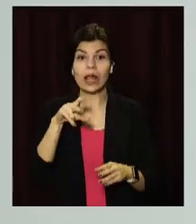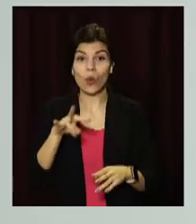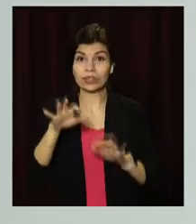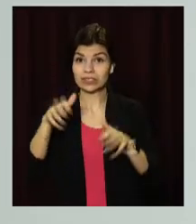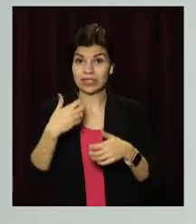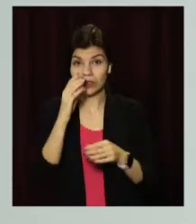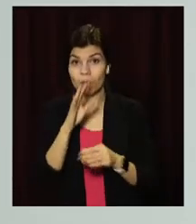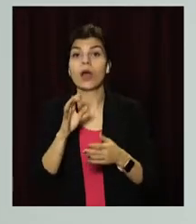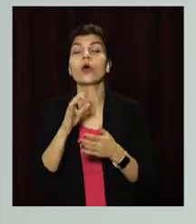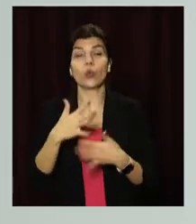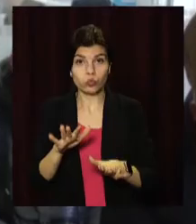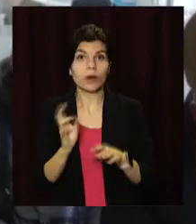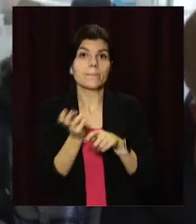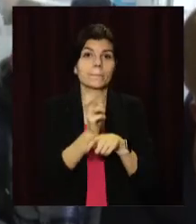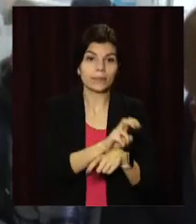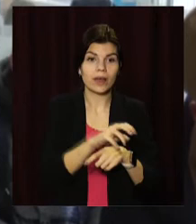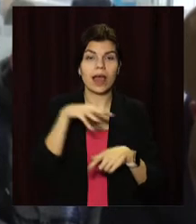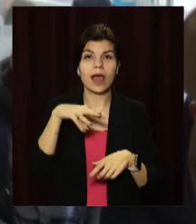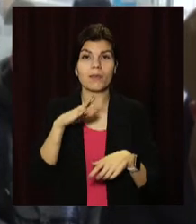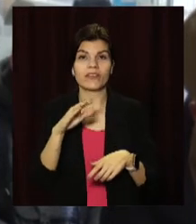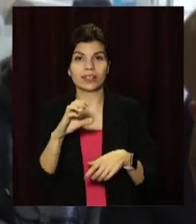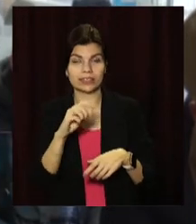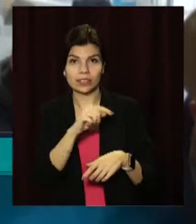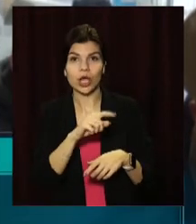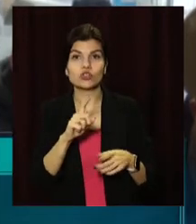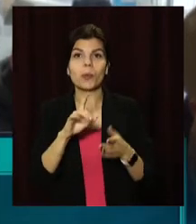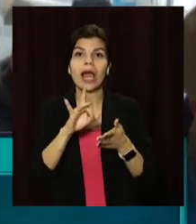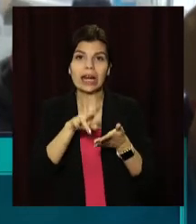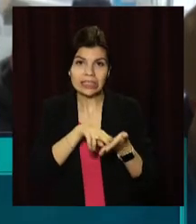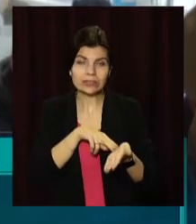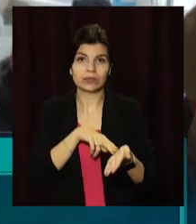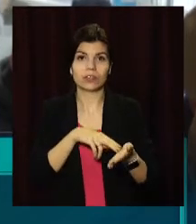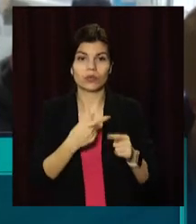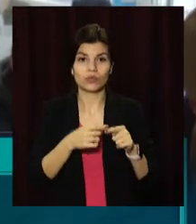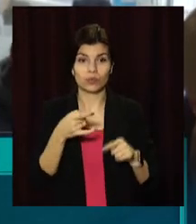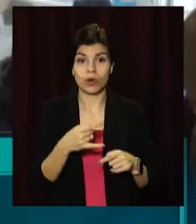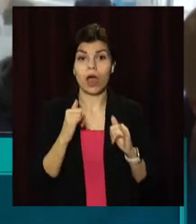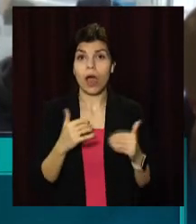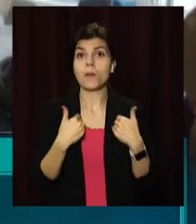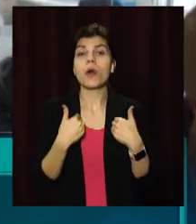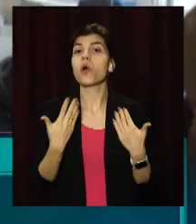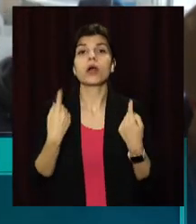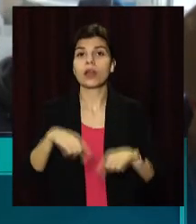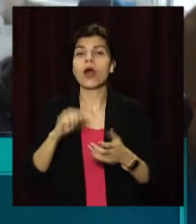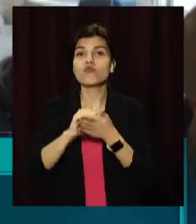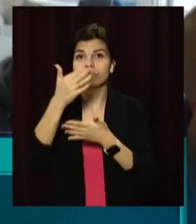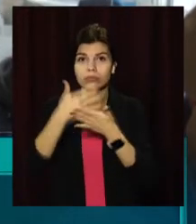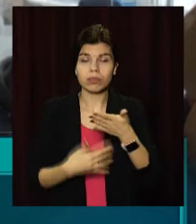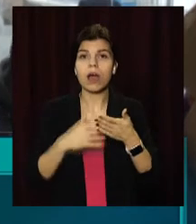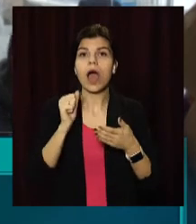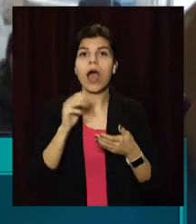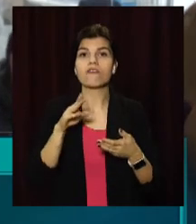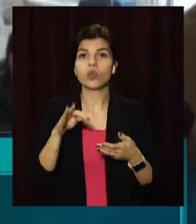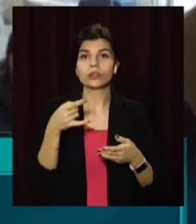аби зареєструвати транспорт. От мене потрібно предоставити пакет документів з автосалону, свій паспорт, ідентифікаційний код